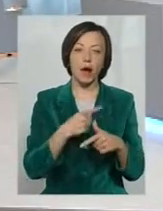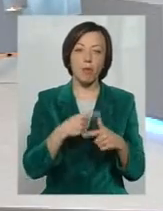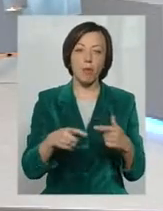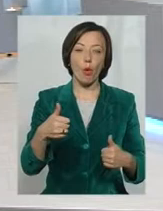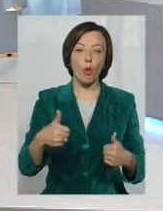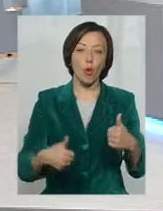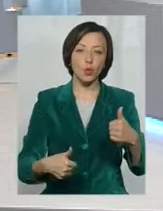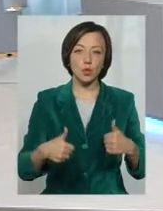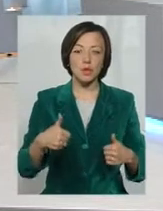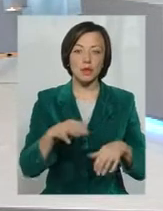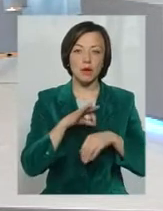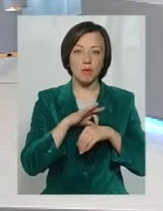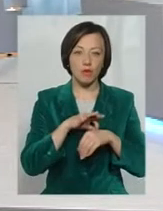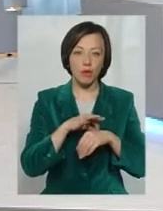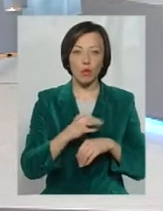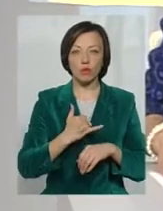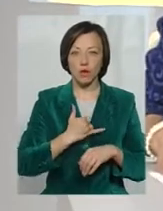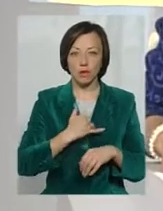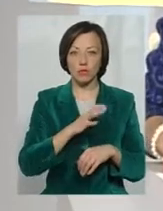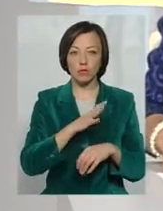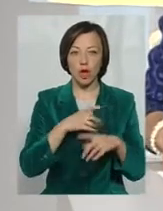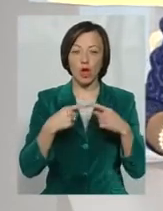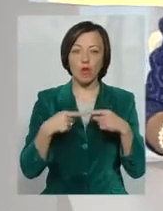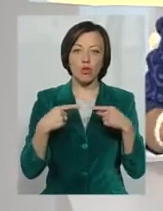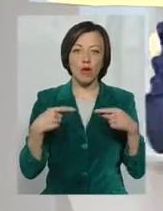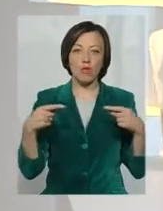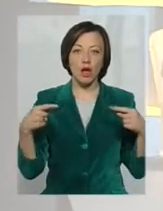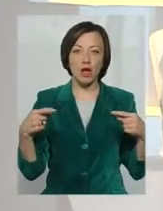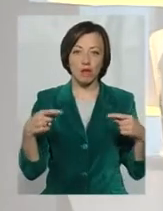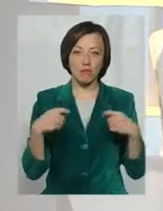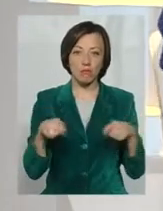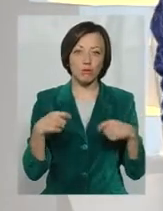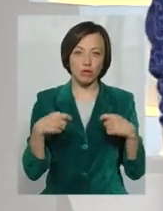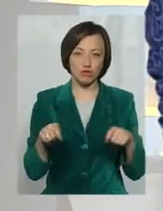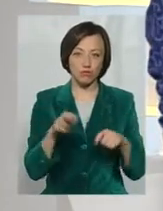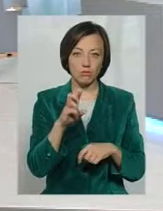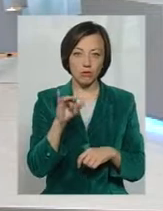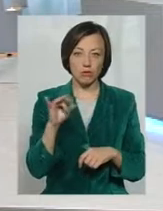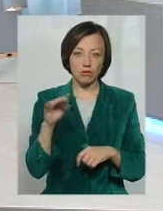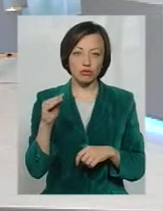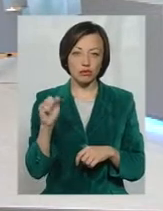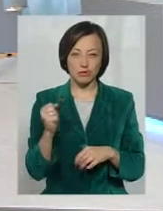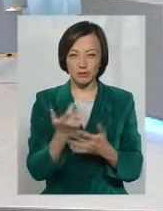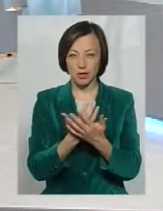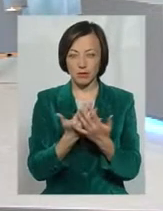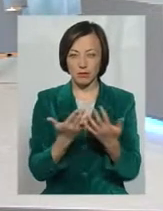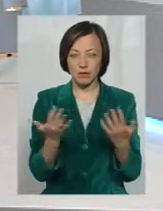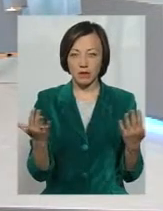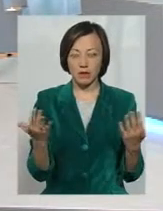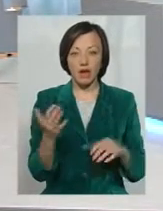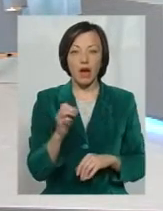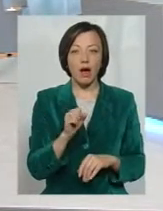які проводяться. Ну, у нас були товарні біржі різноманітні, вони, в принципі, діють на сьогодні. Так, але